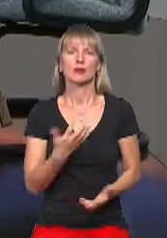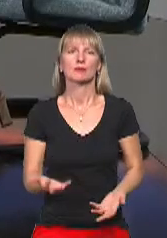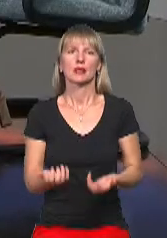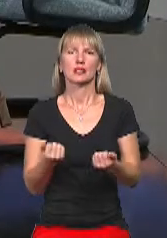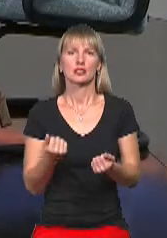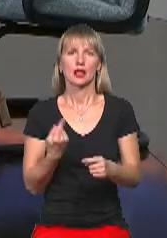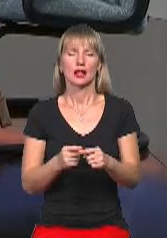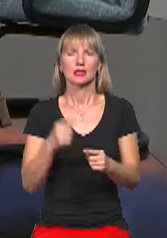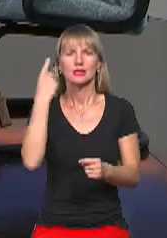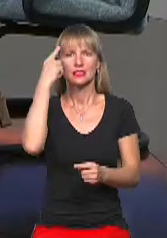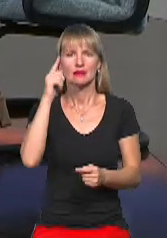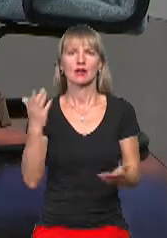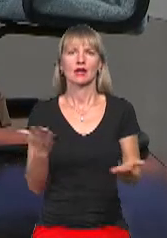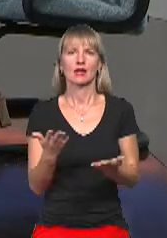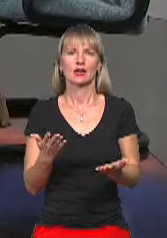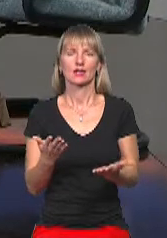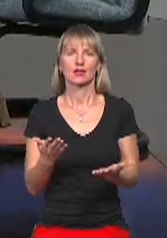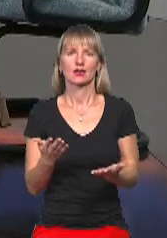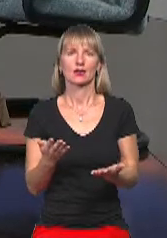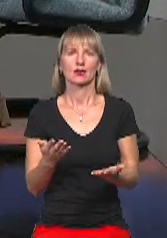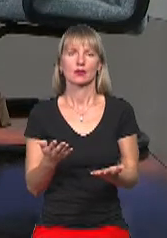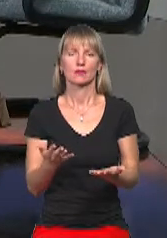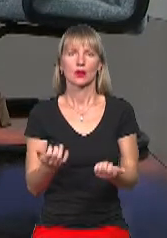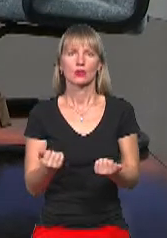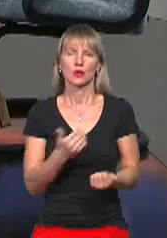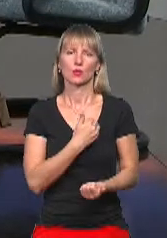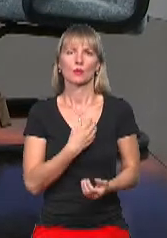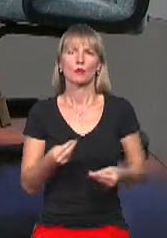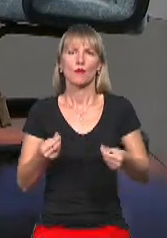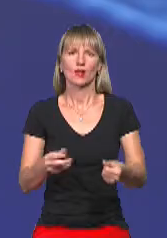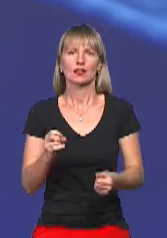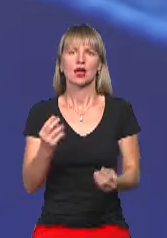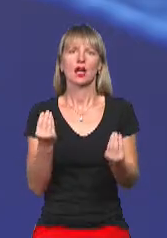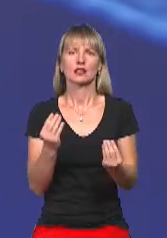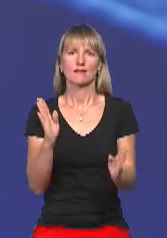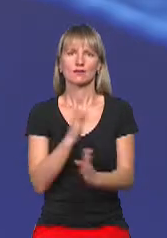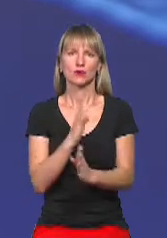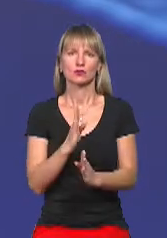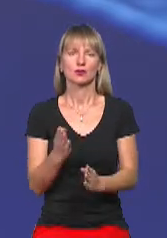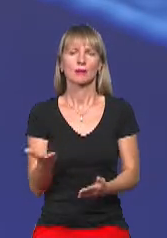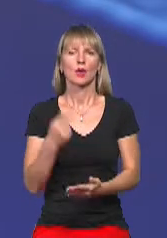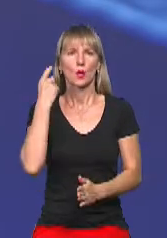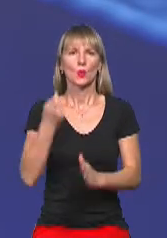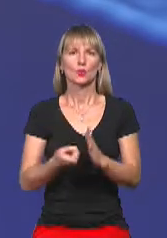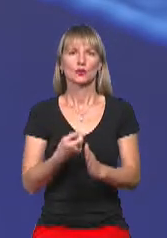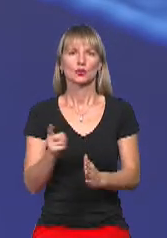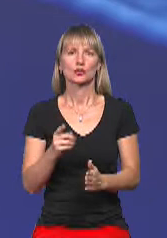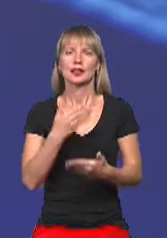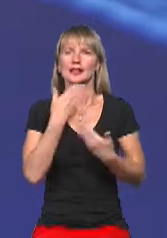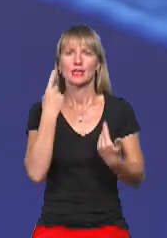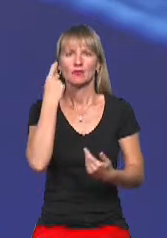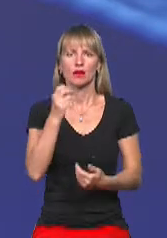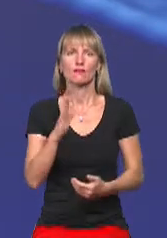всі ініціативи, які намагаються як-небудь повлияти на качество воздуха. Но мы узнали, что здесь вообще нет информации.